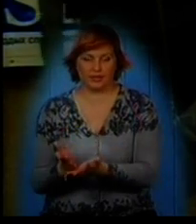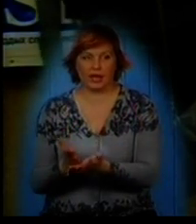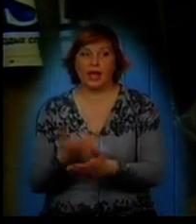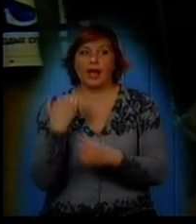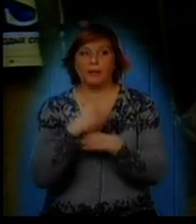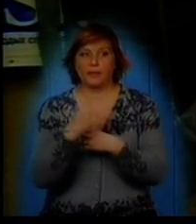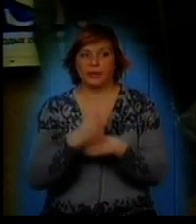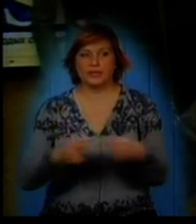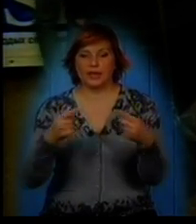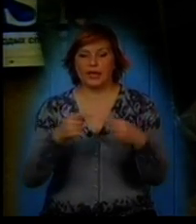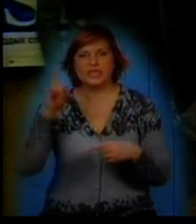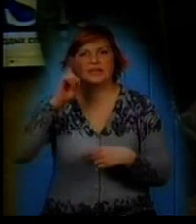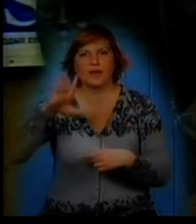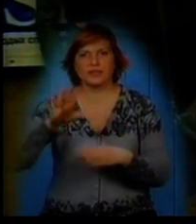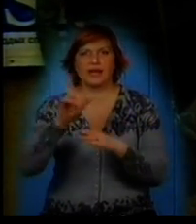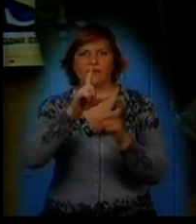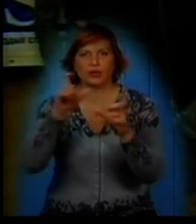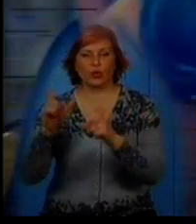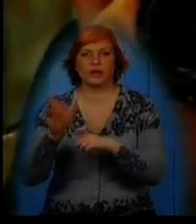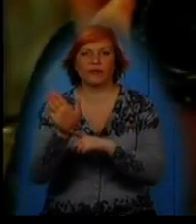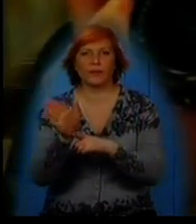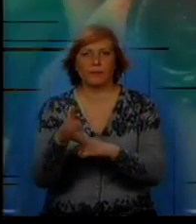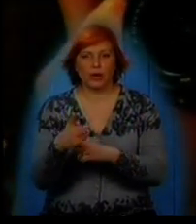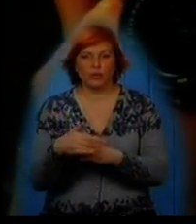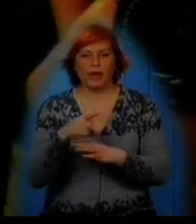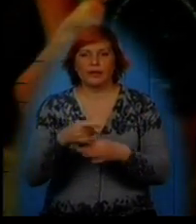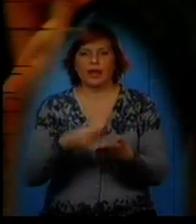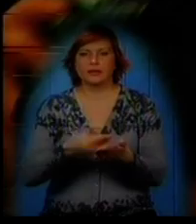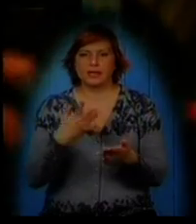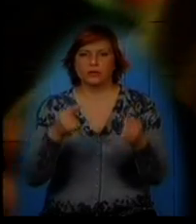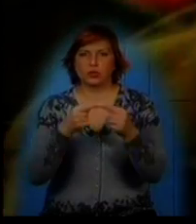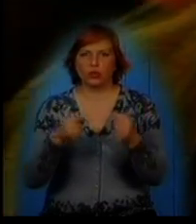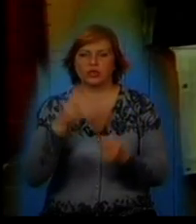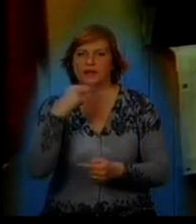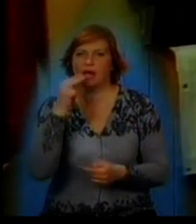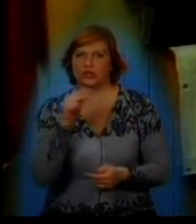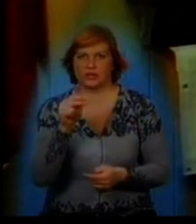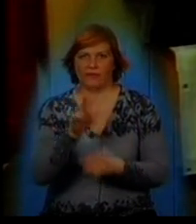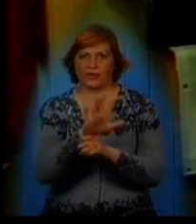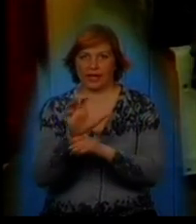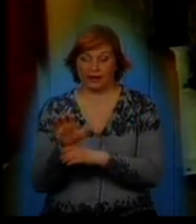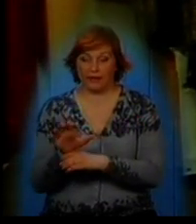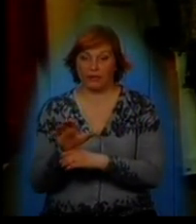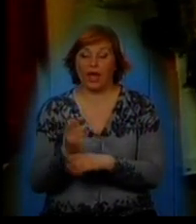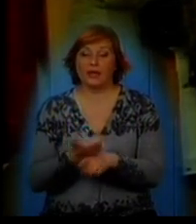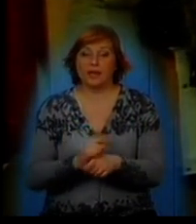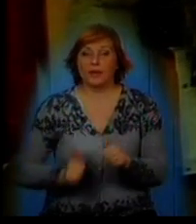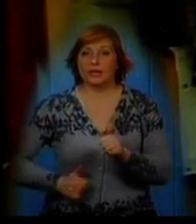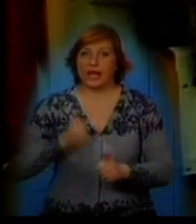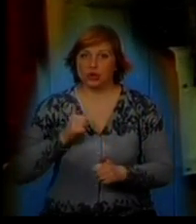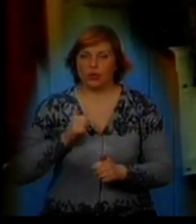Победители определят известные фотографы Мариуполя. Они оценят креативность, точность и качество фотографий. Самых достойных